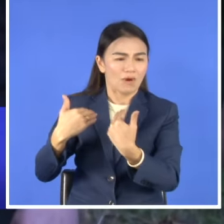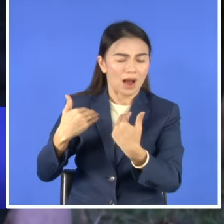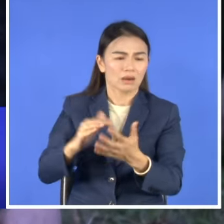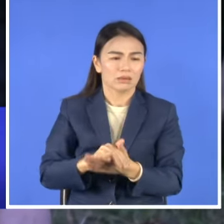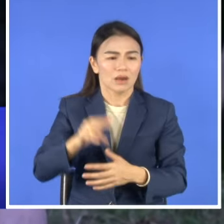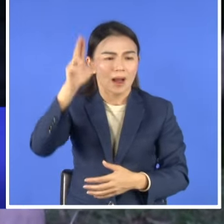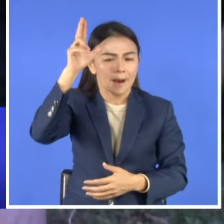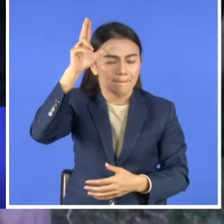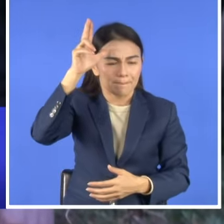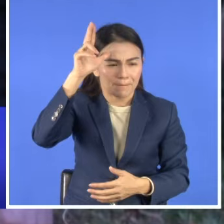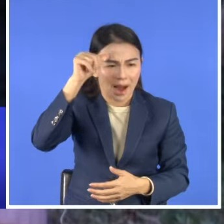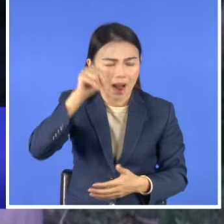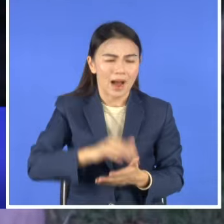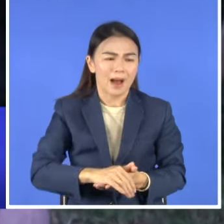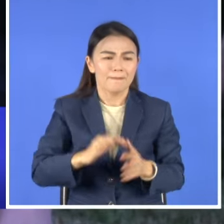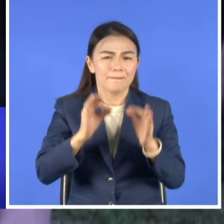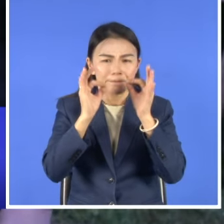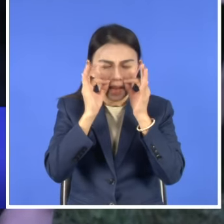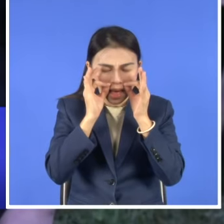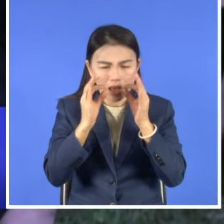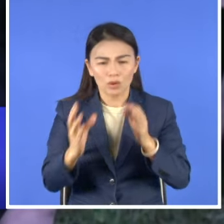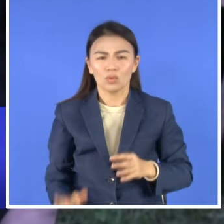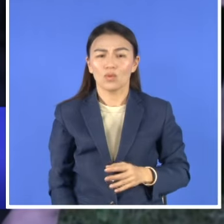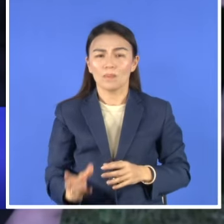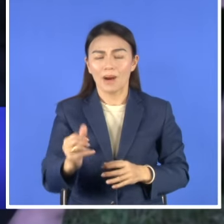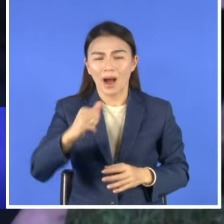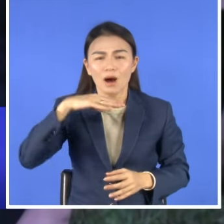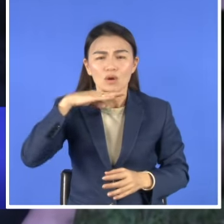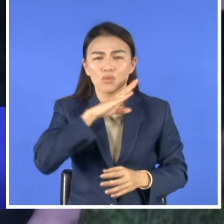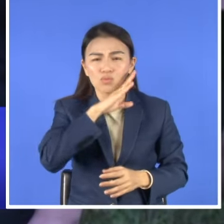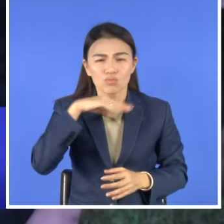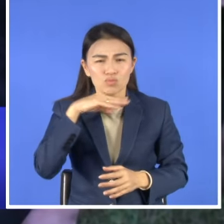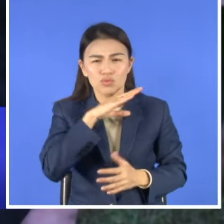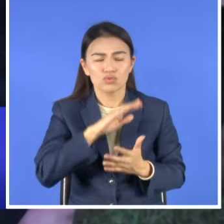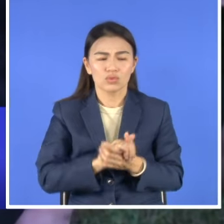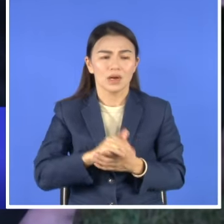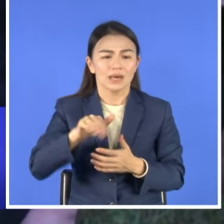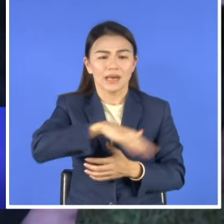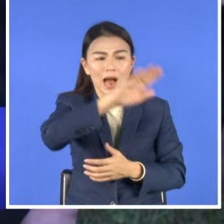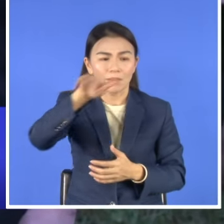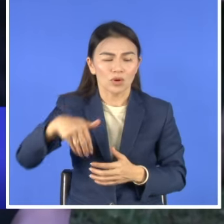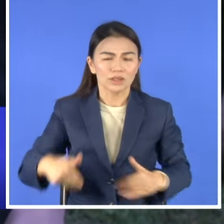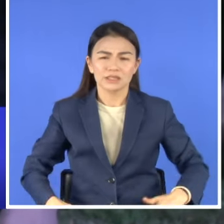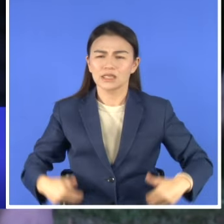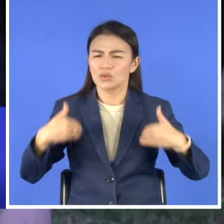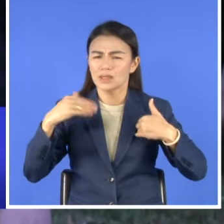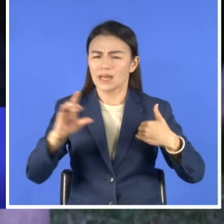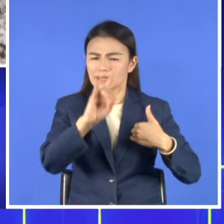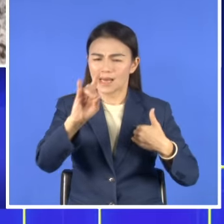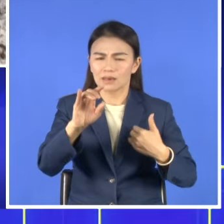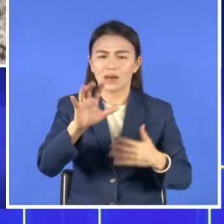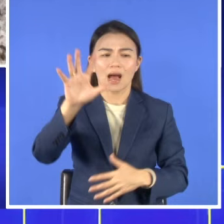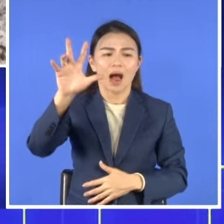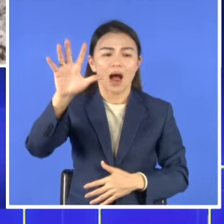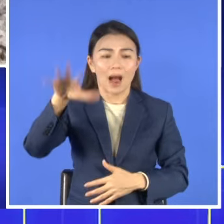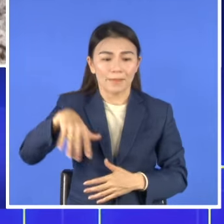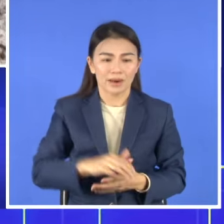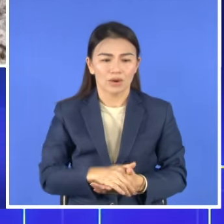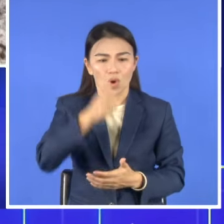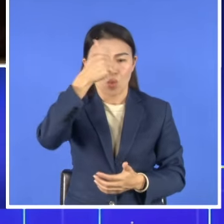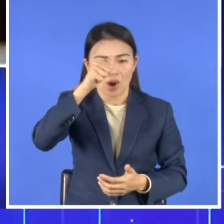เรามีแมวเรามีหมาเรามีหมูซึ่งตรงเนี้ 5,000กว่าชีวิตน่ะที่เราอพยพเราอพยพตั้ง 2วันนะคะ